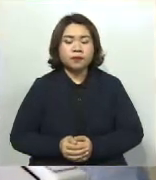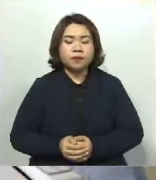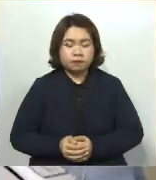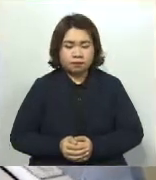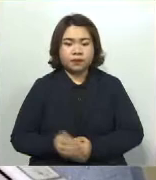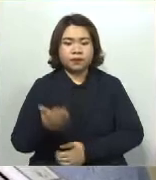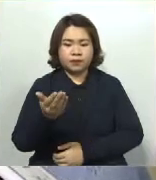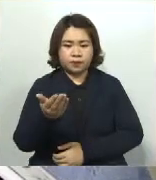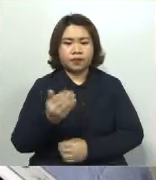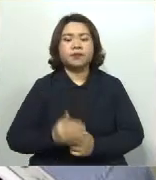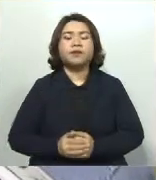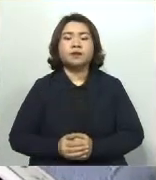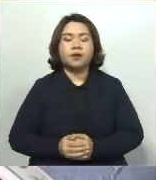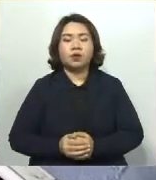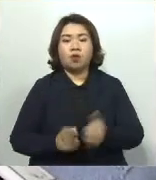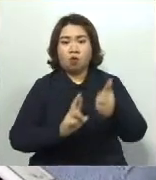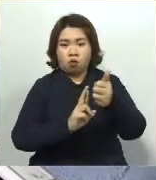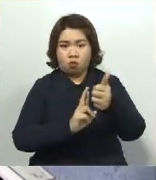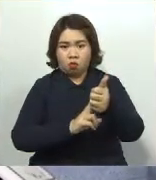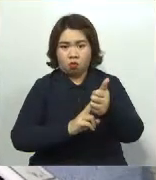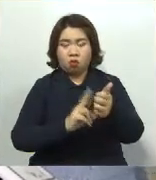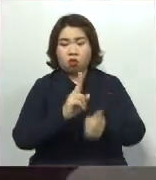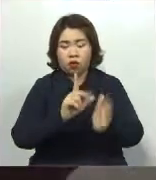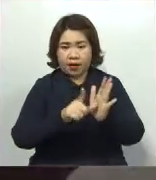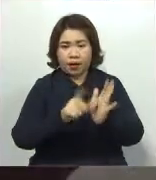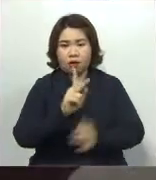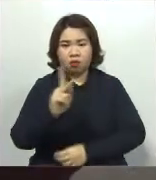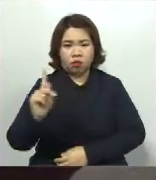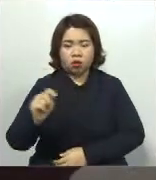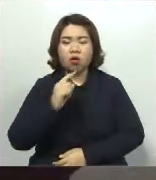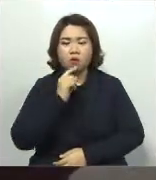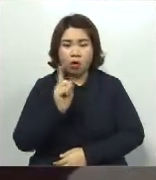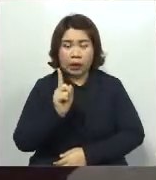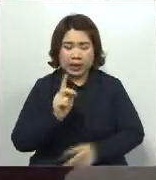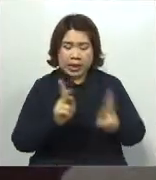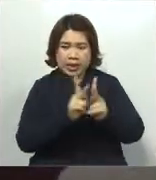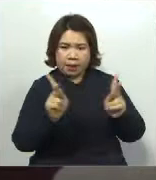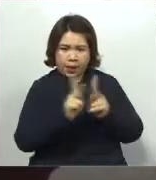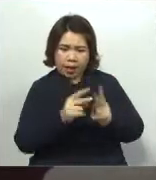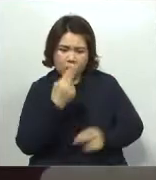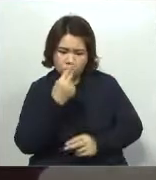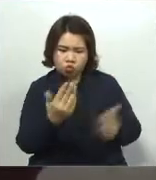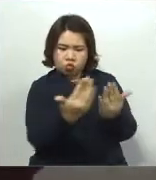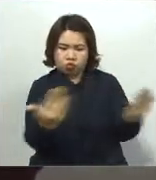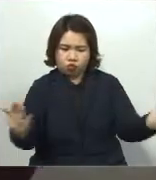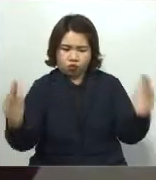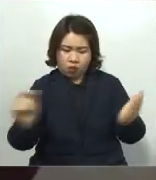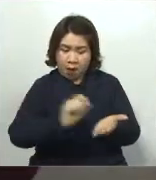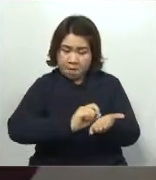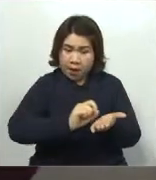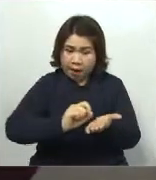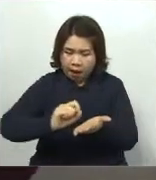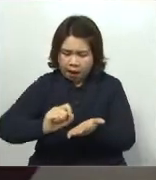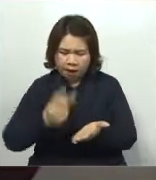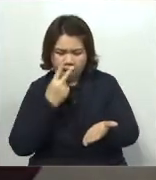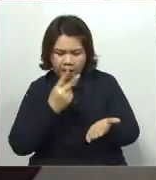ด้านนายนัทเล่าศรีสวกุลรองเลขาธิการกกต.เน้นย้ำให้กรรมการประจำหน่วยเลือกตั้งตรวจสอบปากกาในคูหาหากเขียนติดขัดก็ให้เ